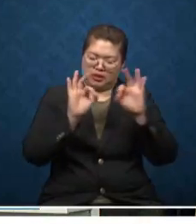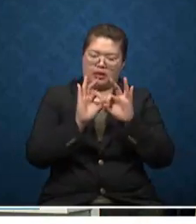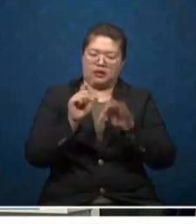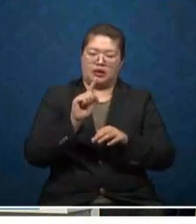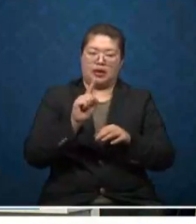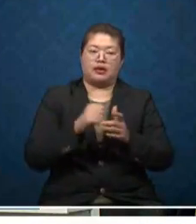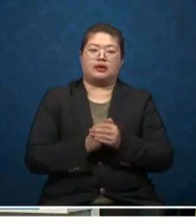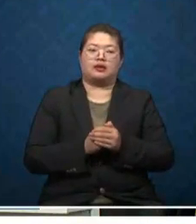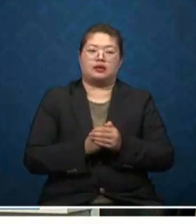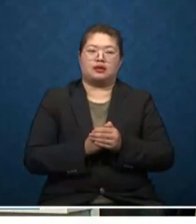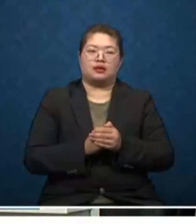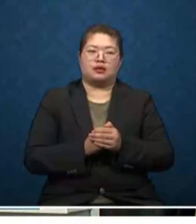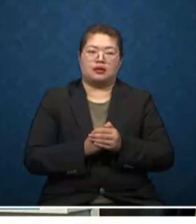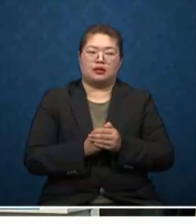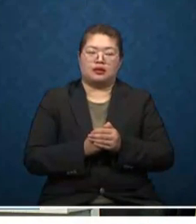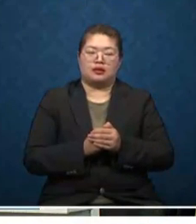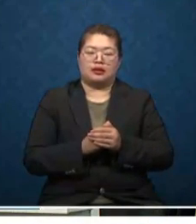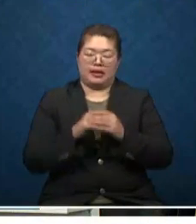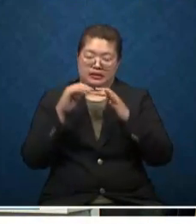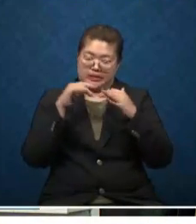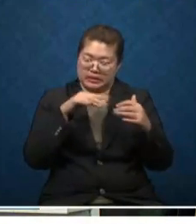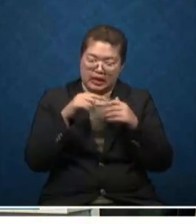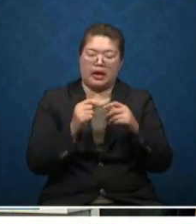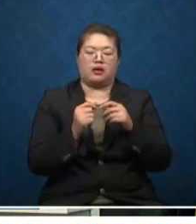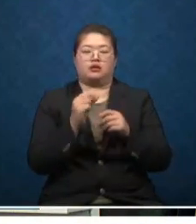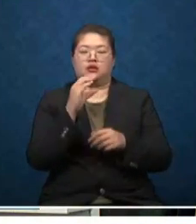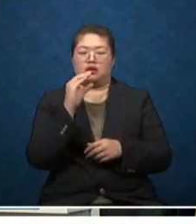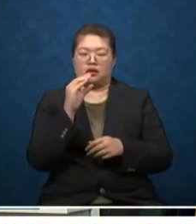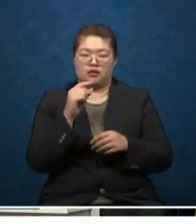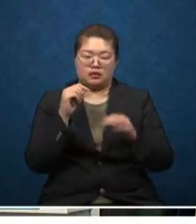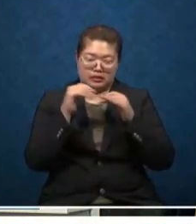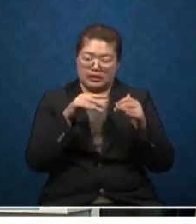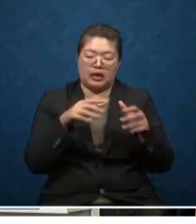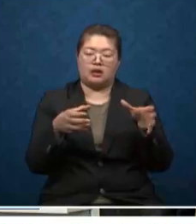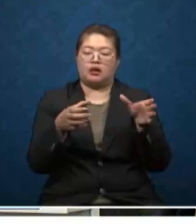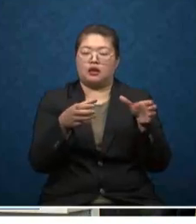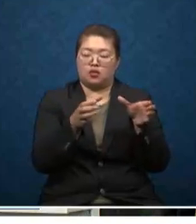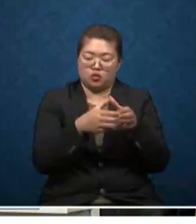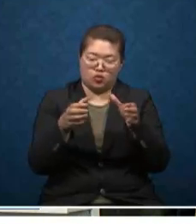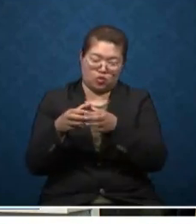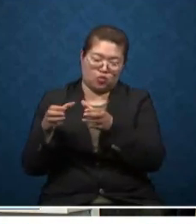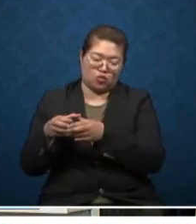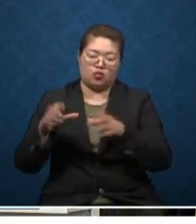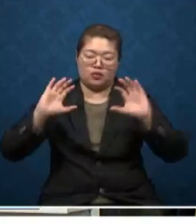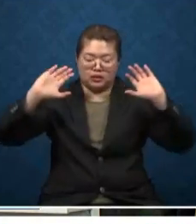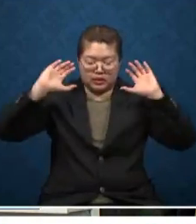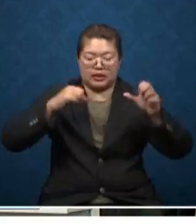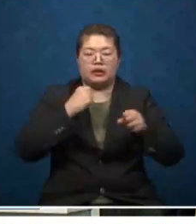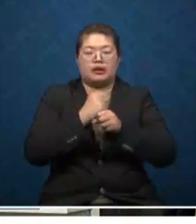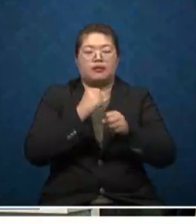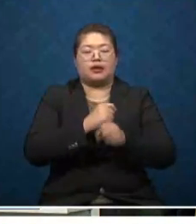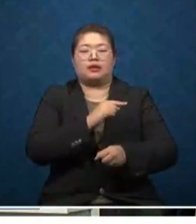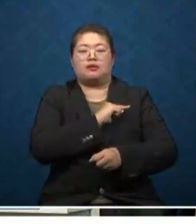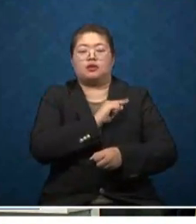สื่อสารเพื่อการปฏิรูปประเทศเพื่อให้ส่วนราชการต่างๆที่จะต้องปฏิบัติตามหน้า